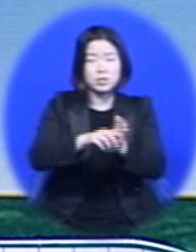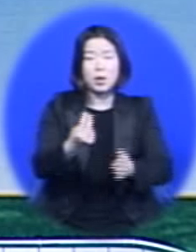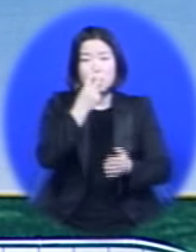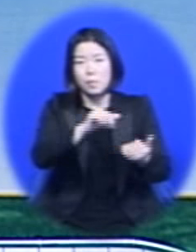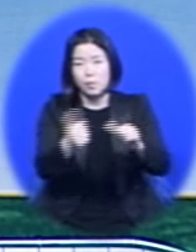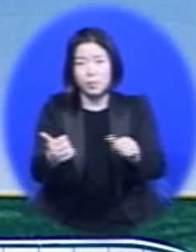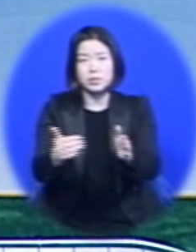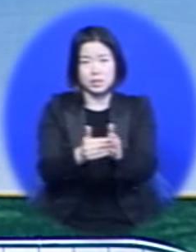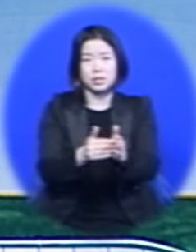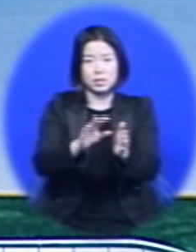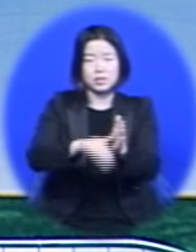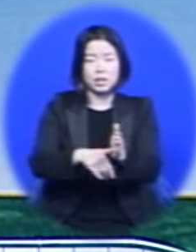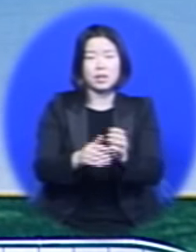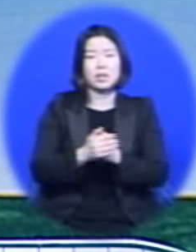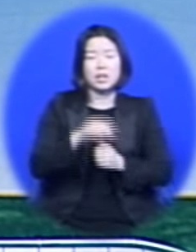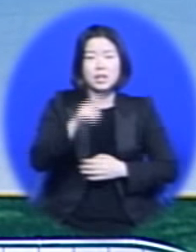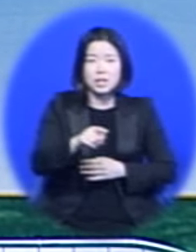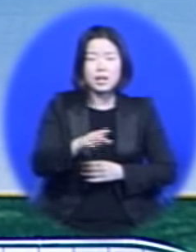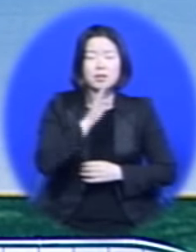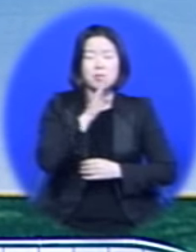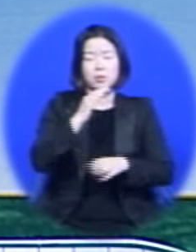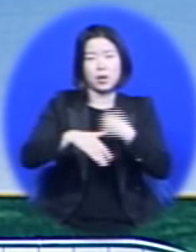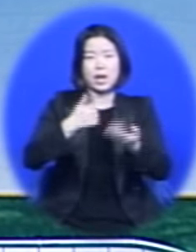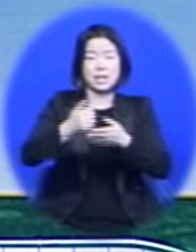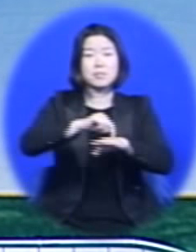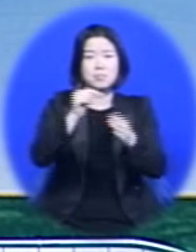때 이것이 하나님의 마음이었구나.